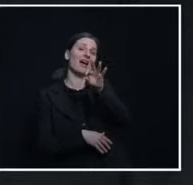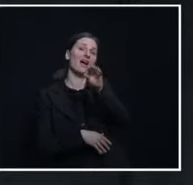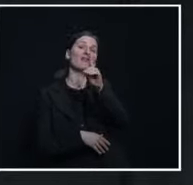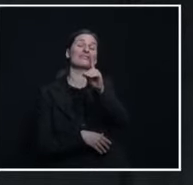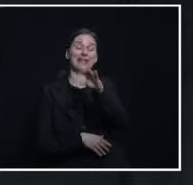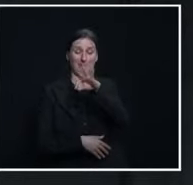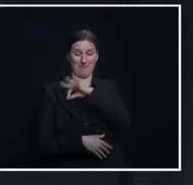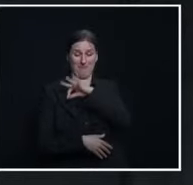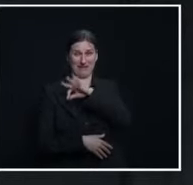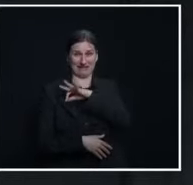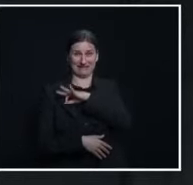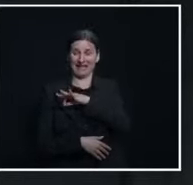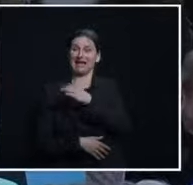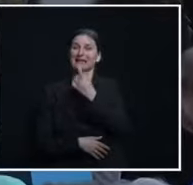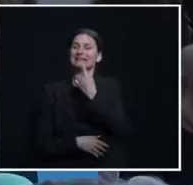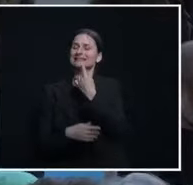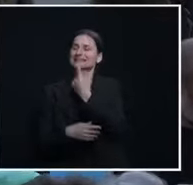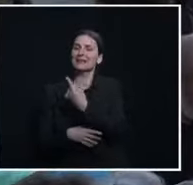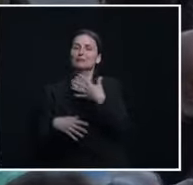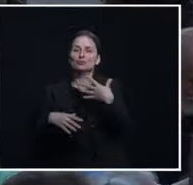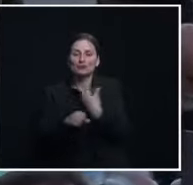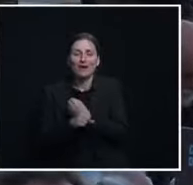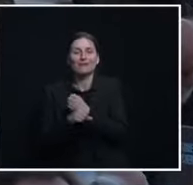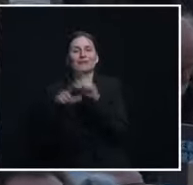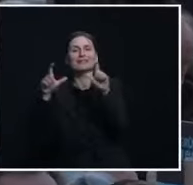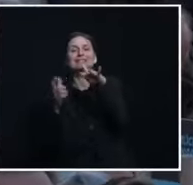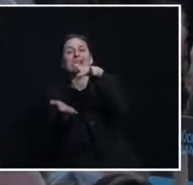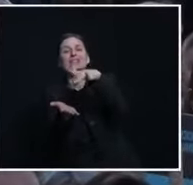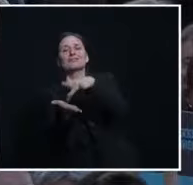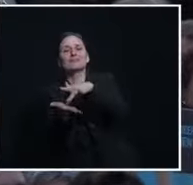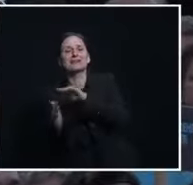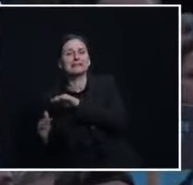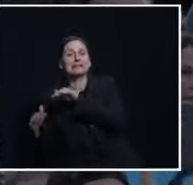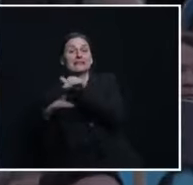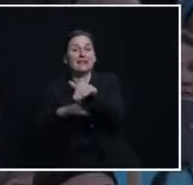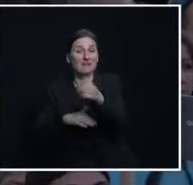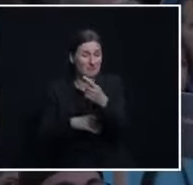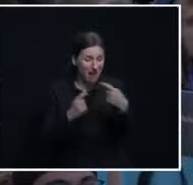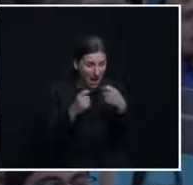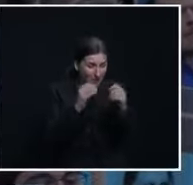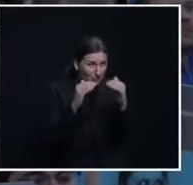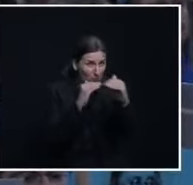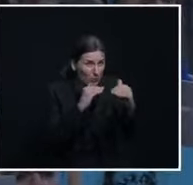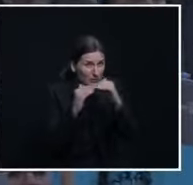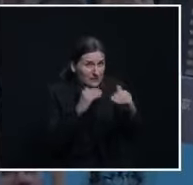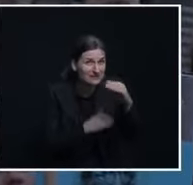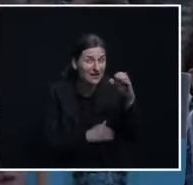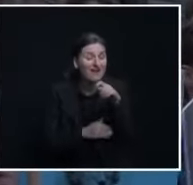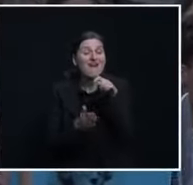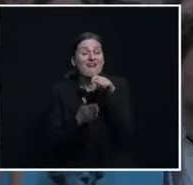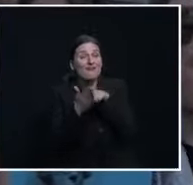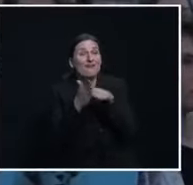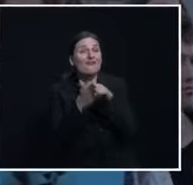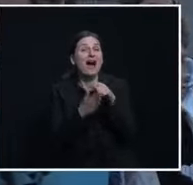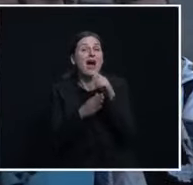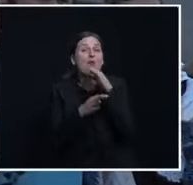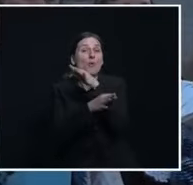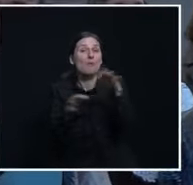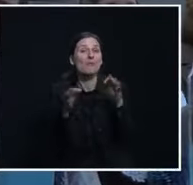die dieses Denken bis weit in die Mitte der Gesellschaft bringen will, in einzelnen Bundesländern die Wahlumfragen